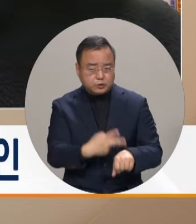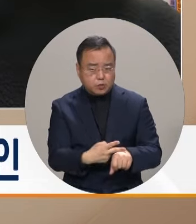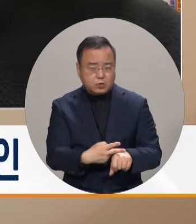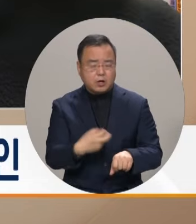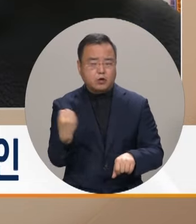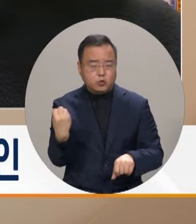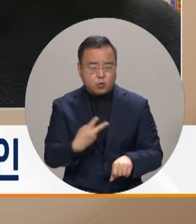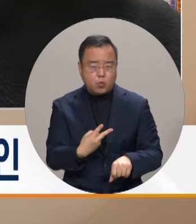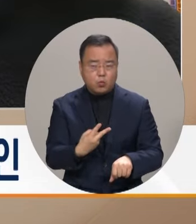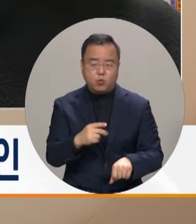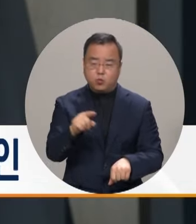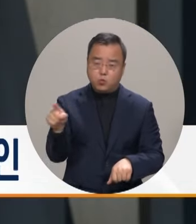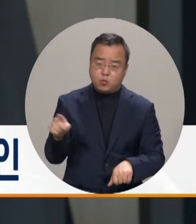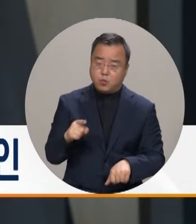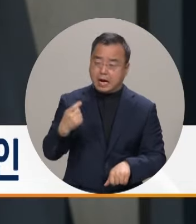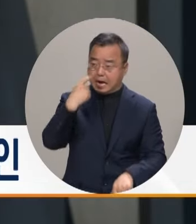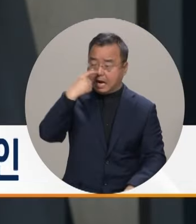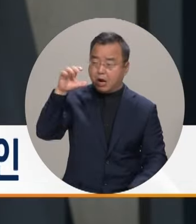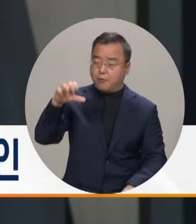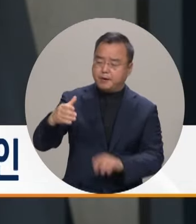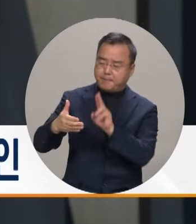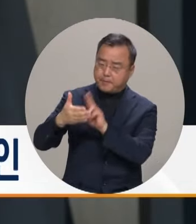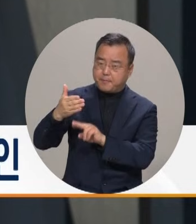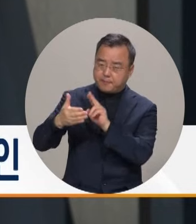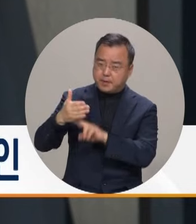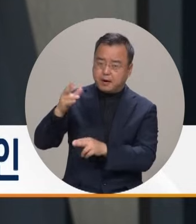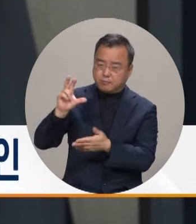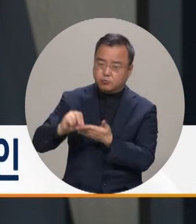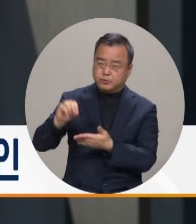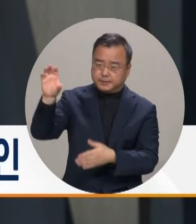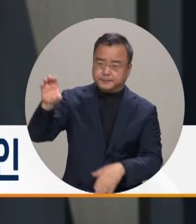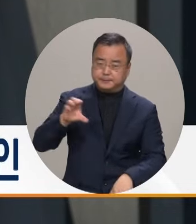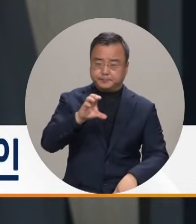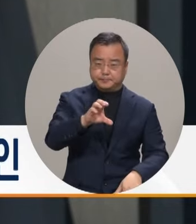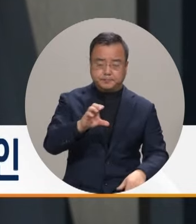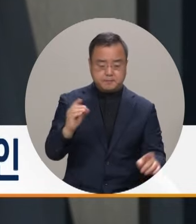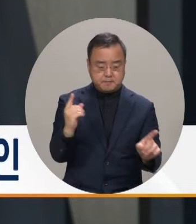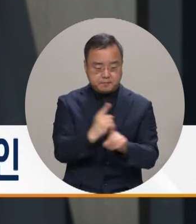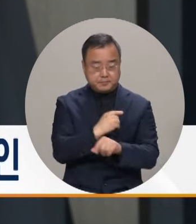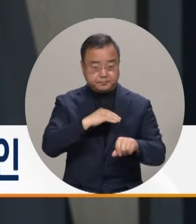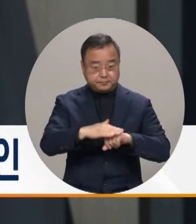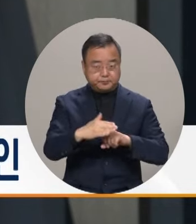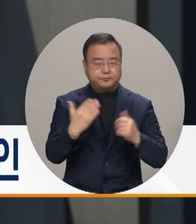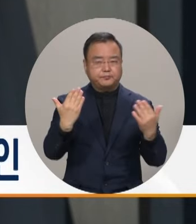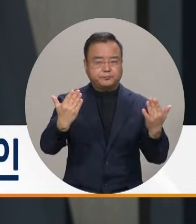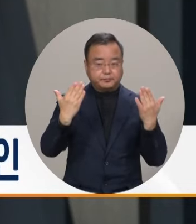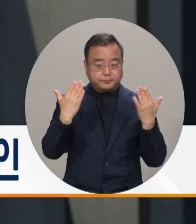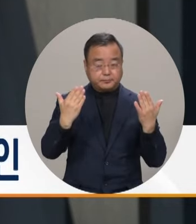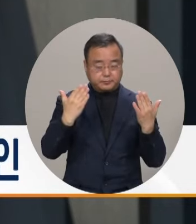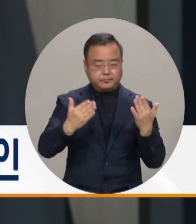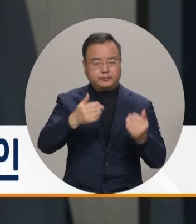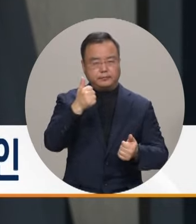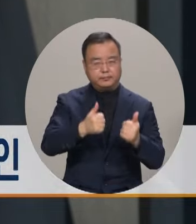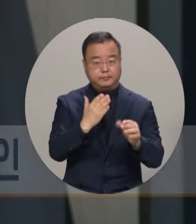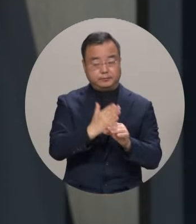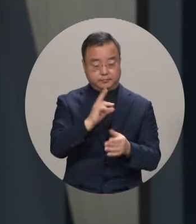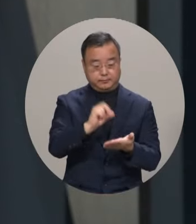아니라이 사교육 업체에 팔아넘긴 문항을 그대로 혹은 변형에서 학교 시험에 출제한 교사들이 여럿